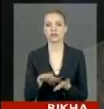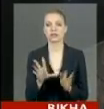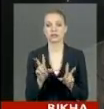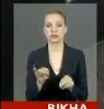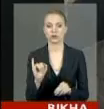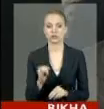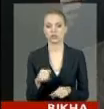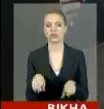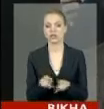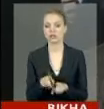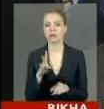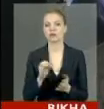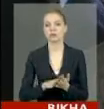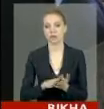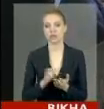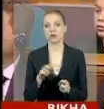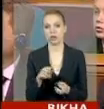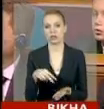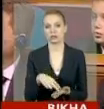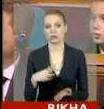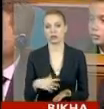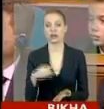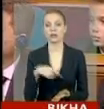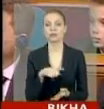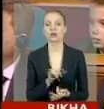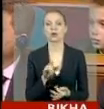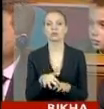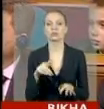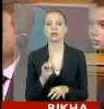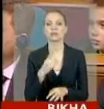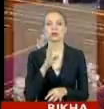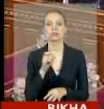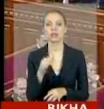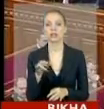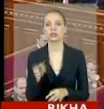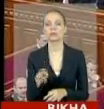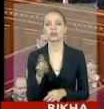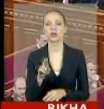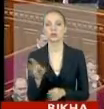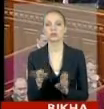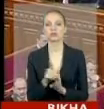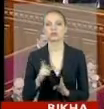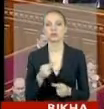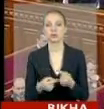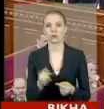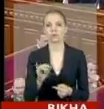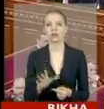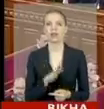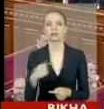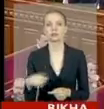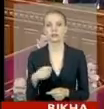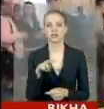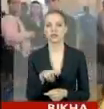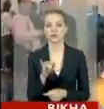інаугурації. Так само не плескали, але стояли. У залі перша леді Людмила Янукович з онуком та екс-президент